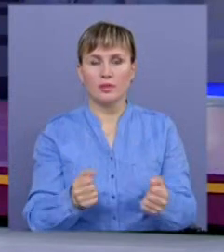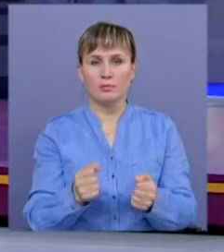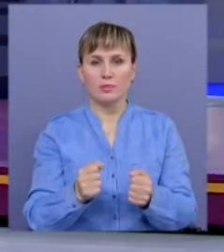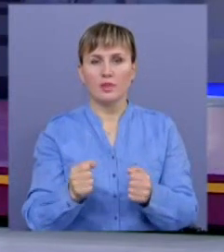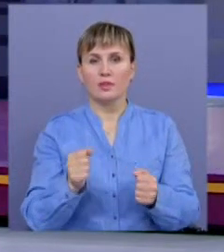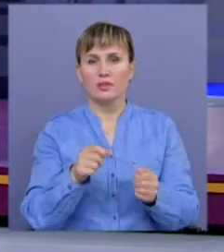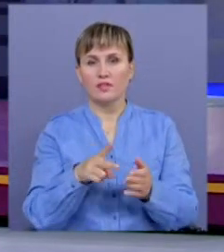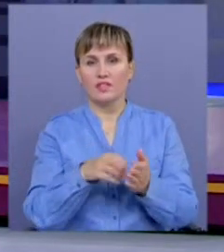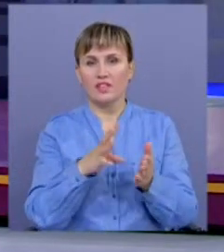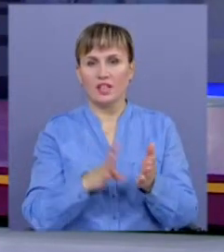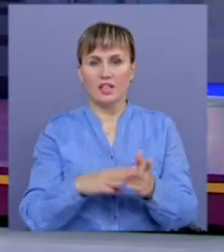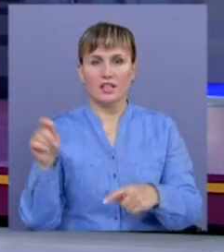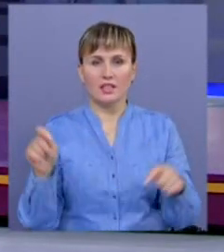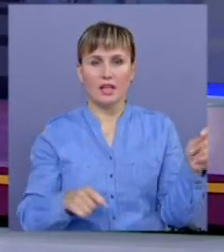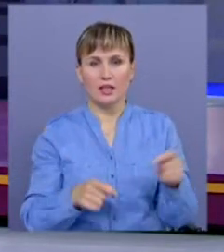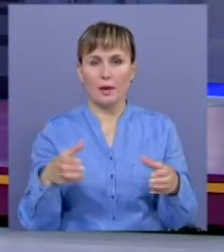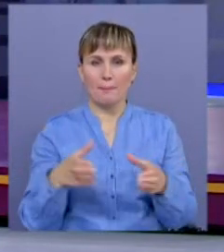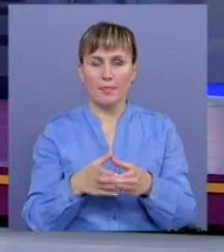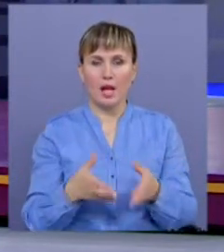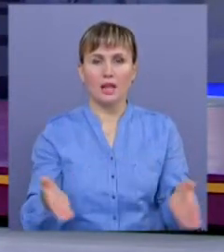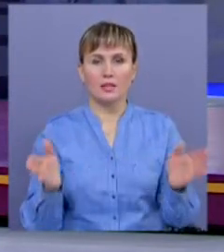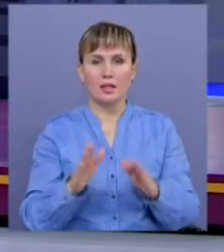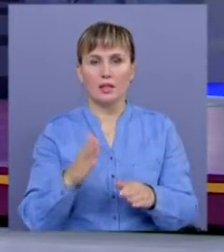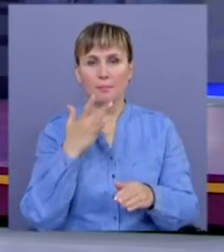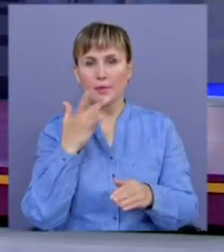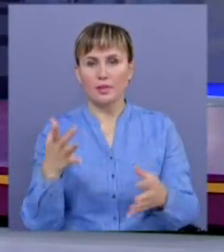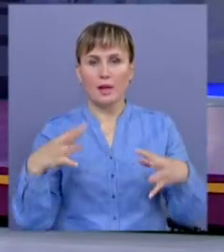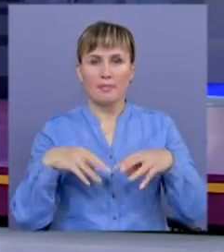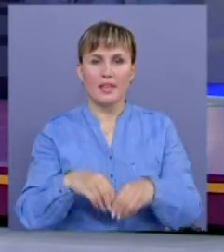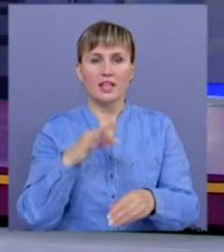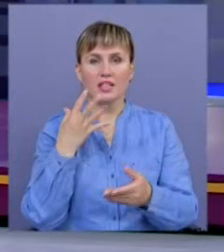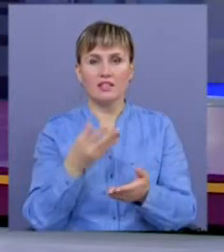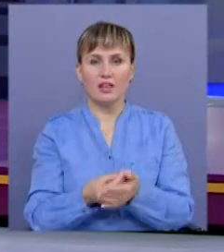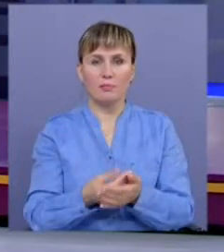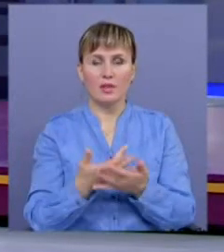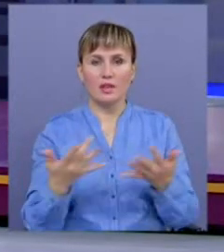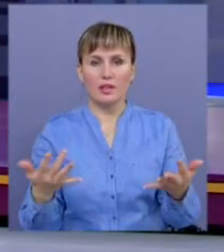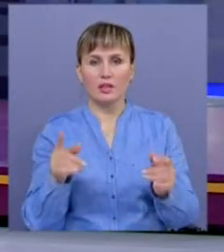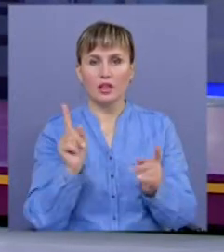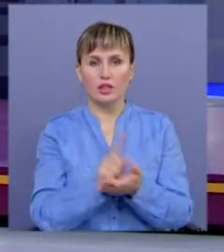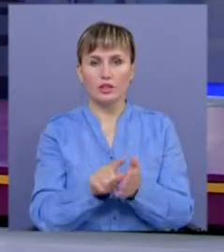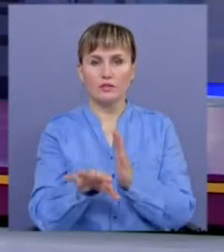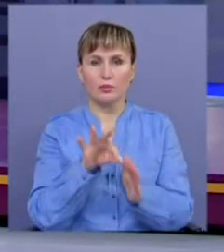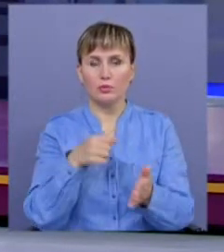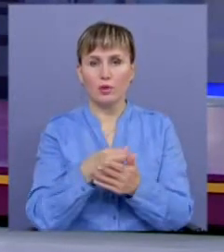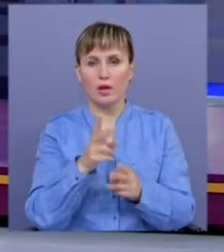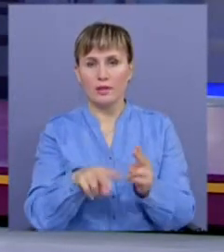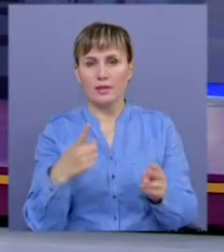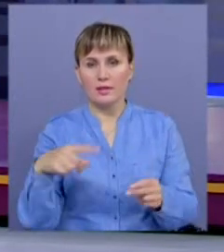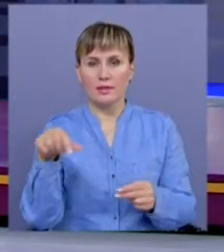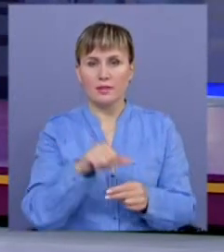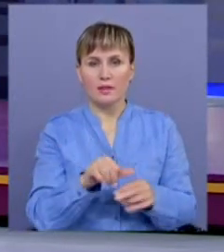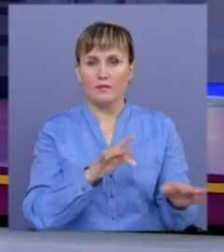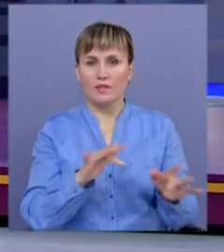внеочередном 19-м съезде партии. Остальные политические объединения со своими фаворитами должны определиться до конца недели.